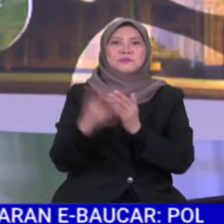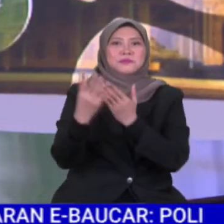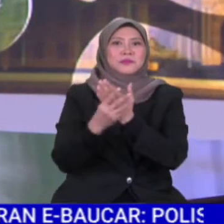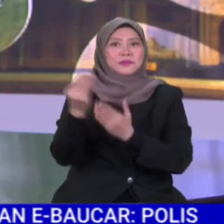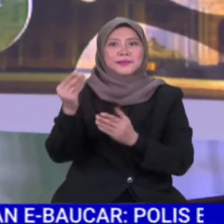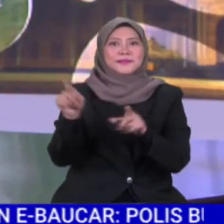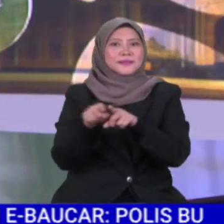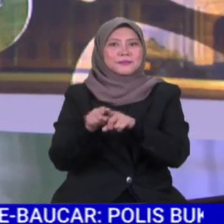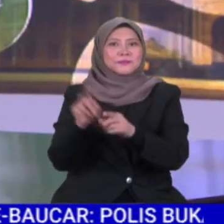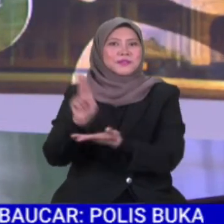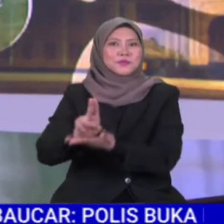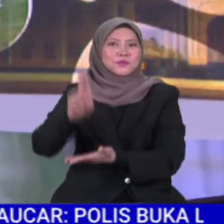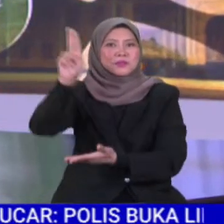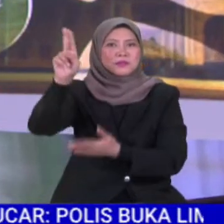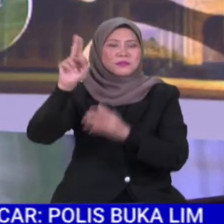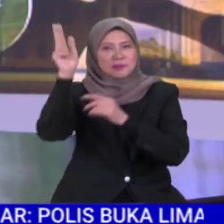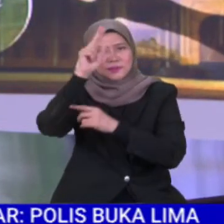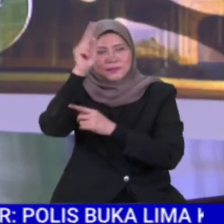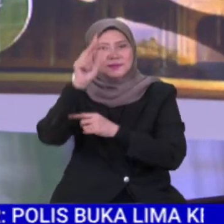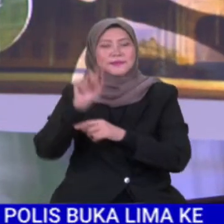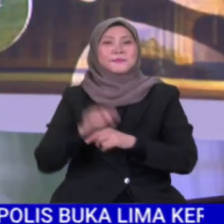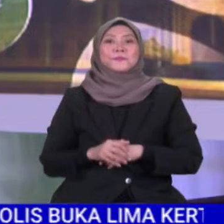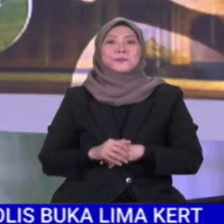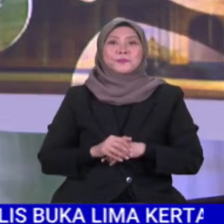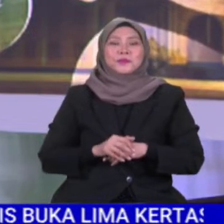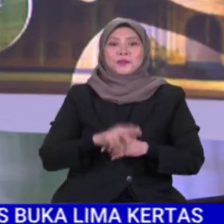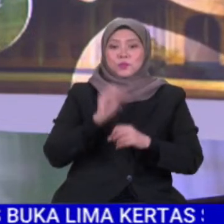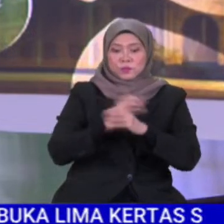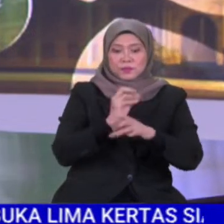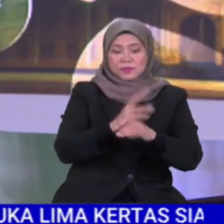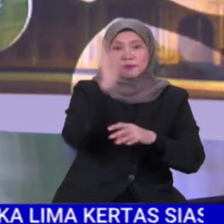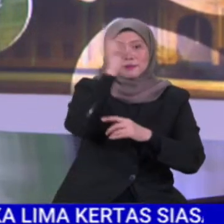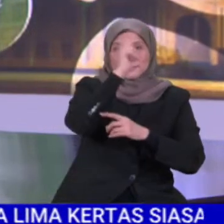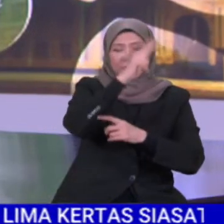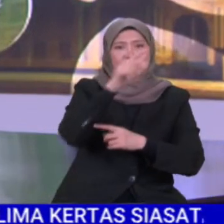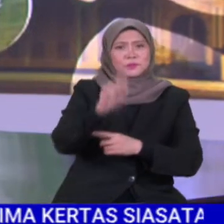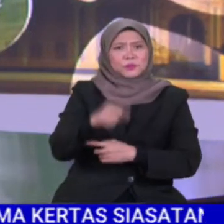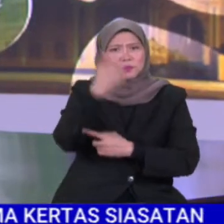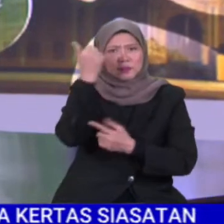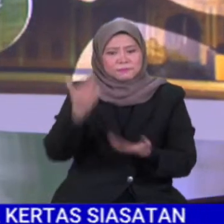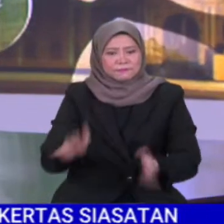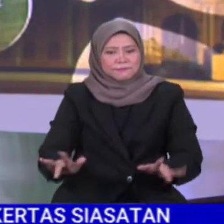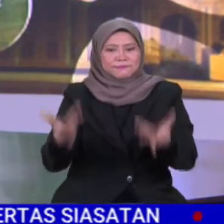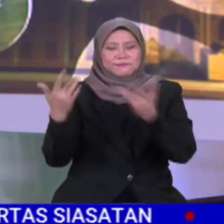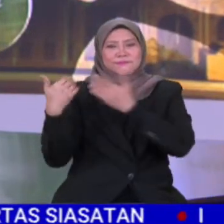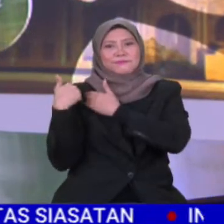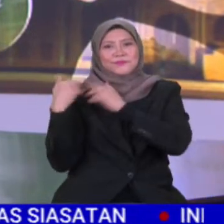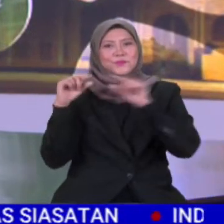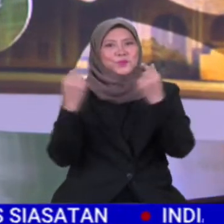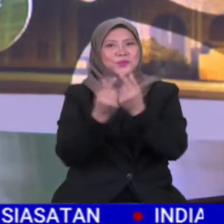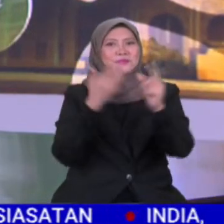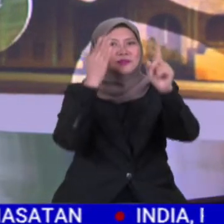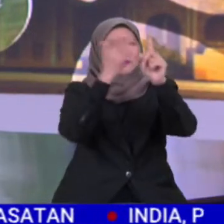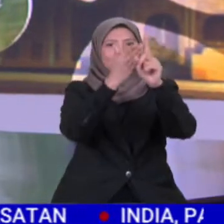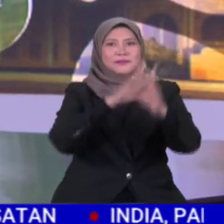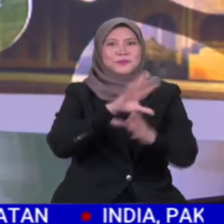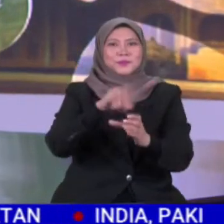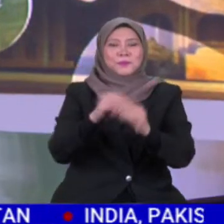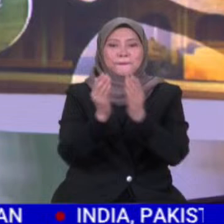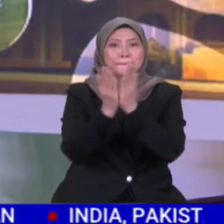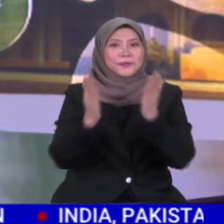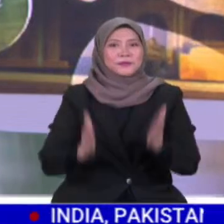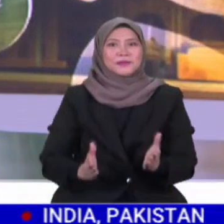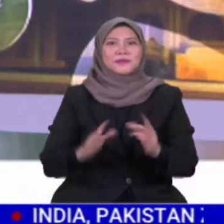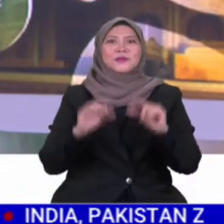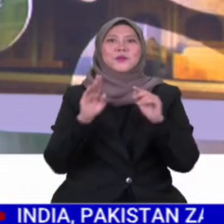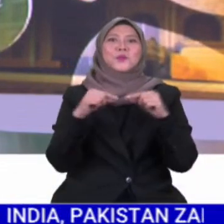dilaksana Universiti Awam. Sokongan terhadap usaha kerajaan itu amat diperlukan bagi meringankan beban kumpulan sasar termasuk penuntut